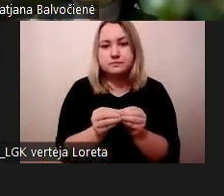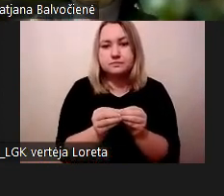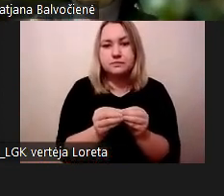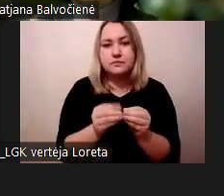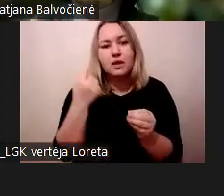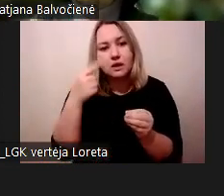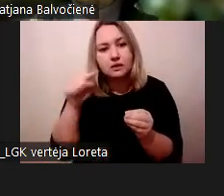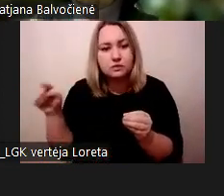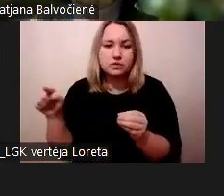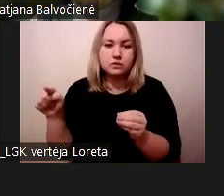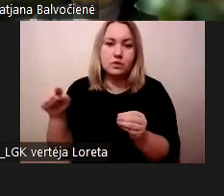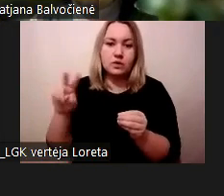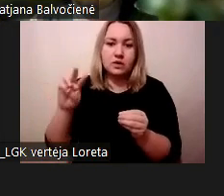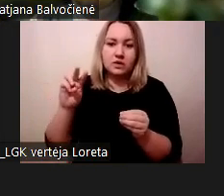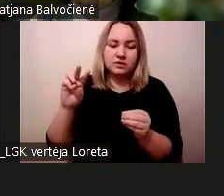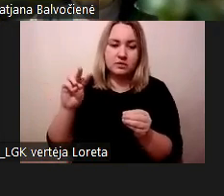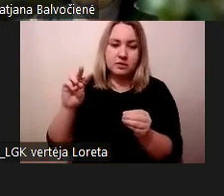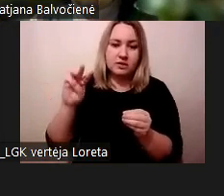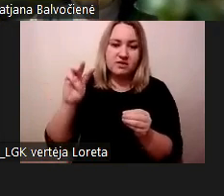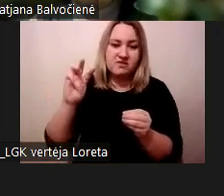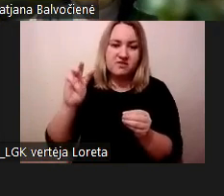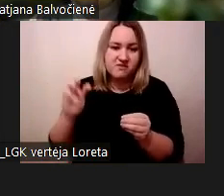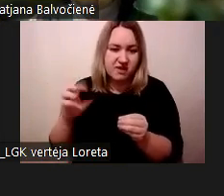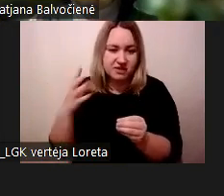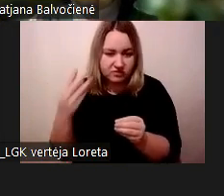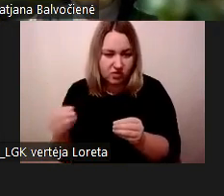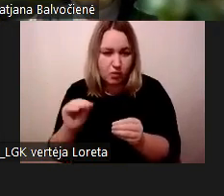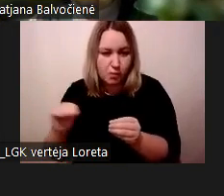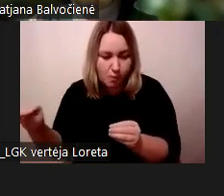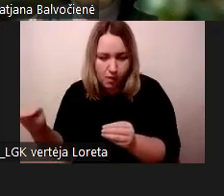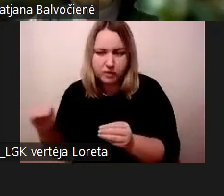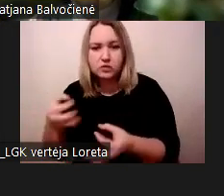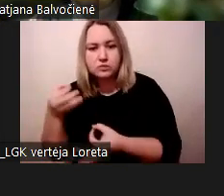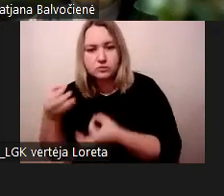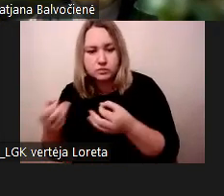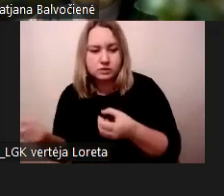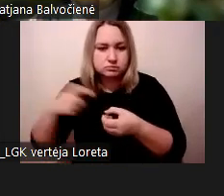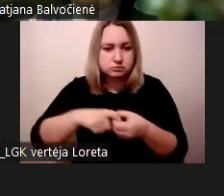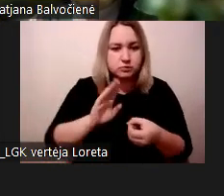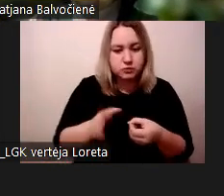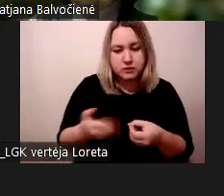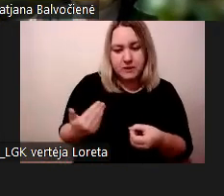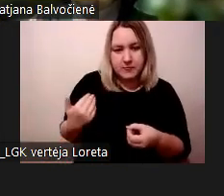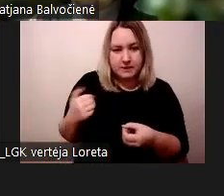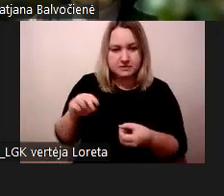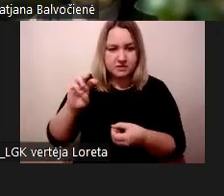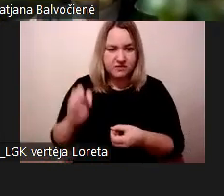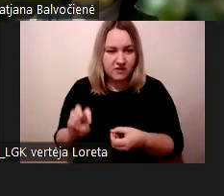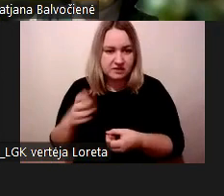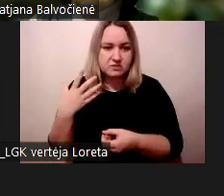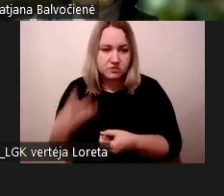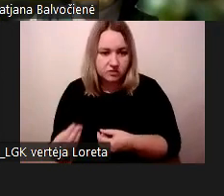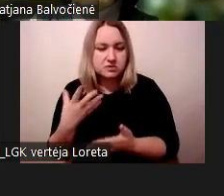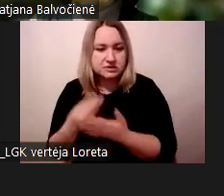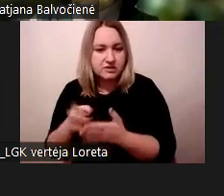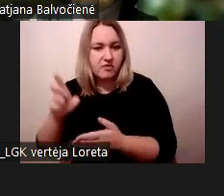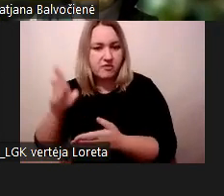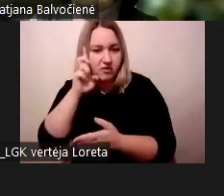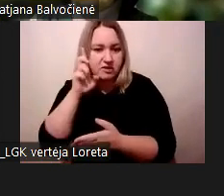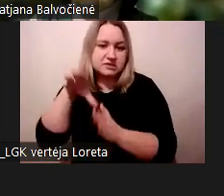kitų Velso mokytojų pasisakymais, kurie įgyvendino visiškai nesenai Velse savo